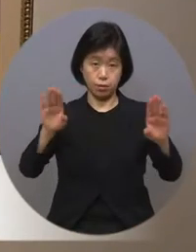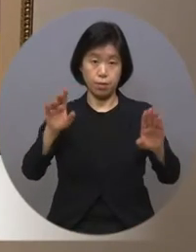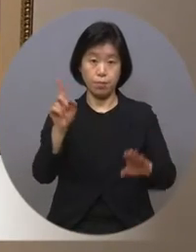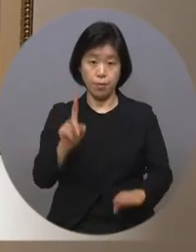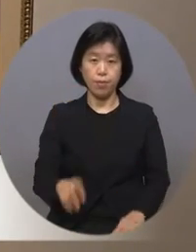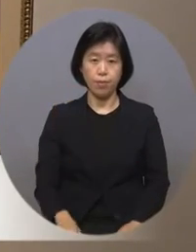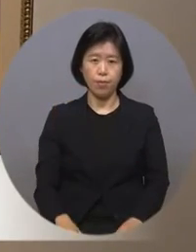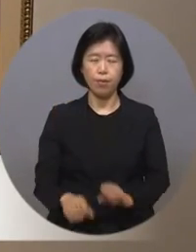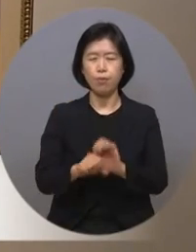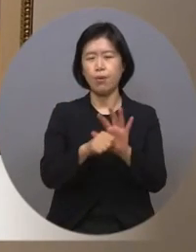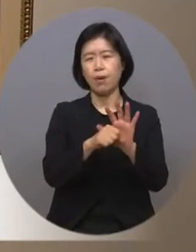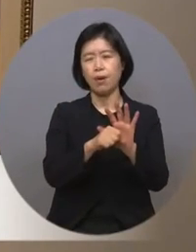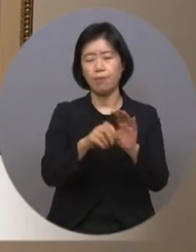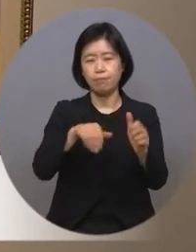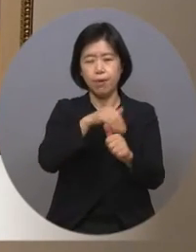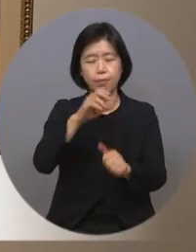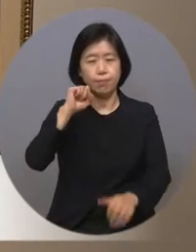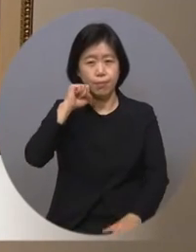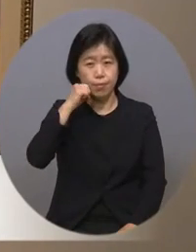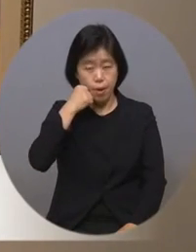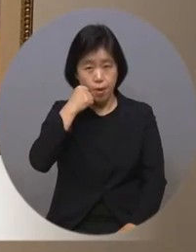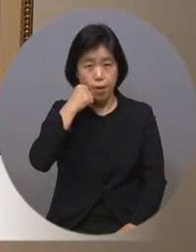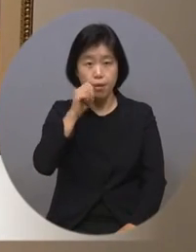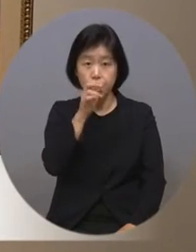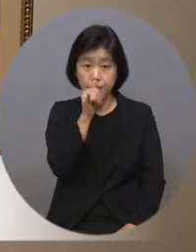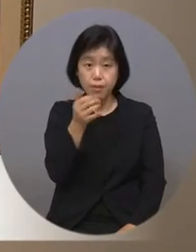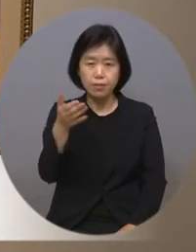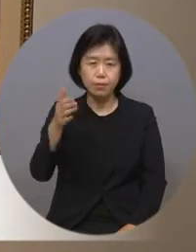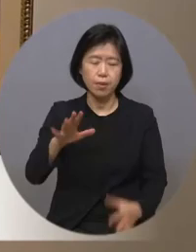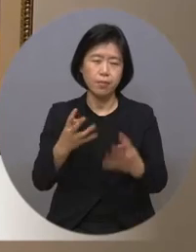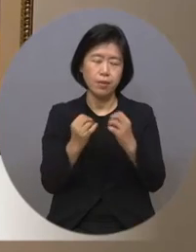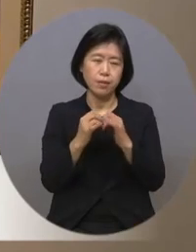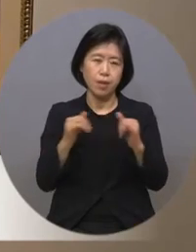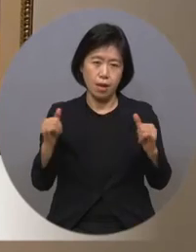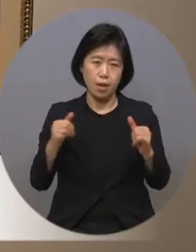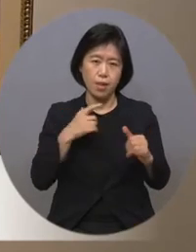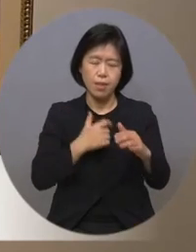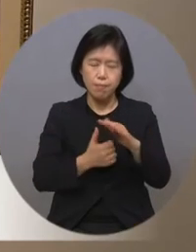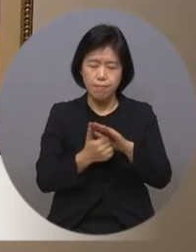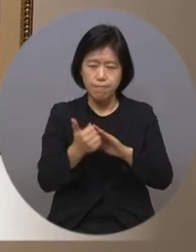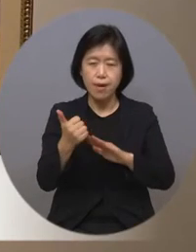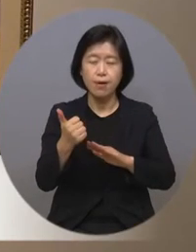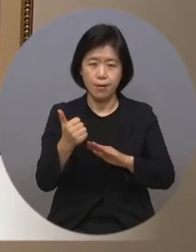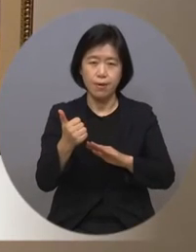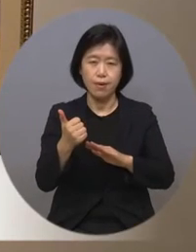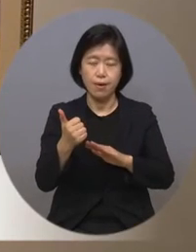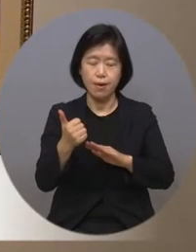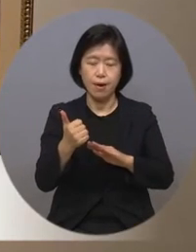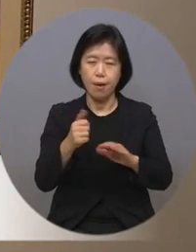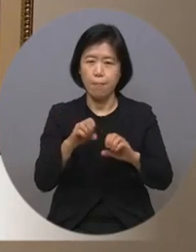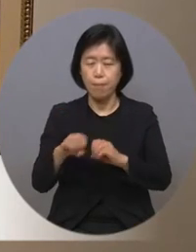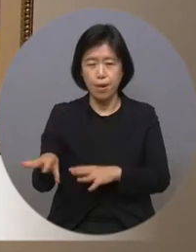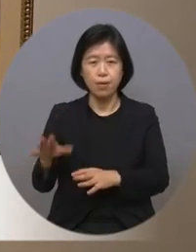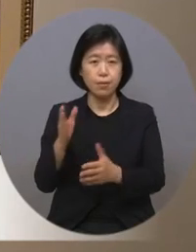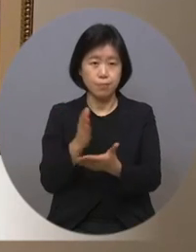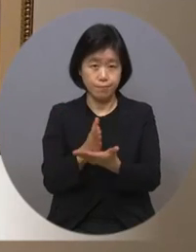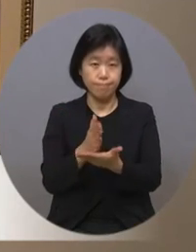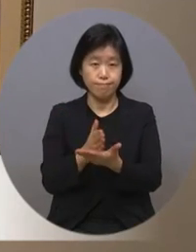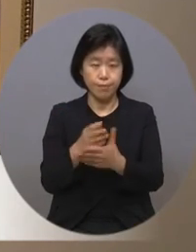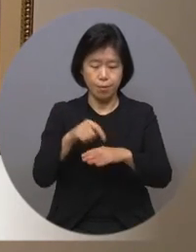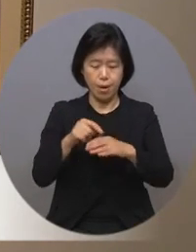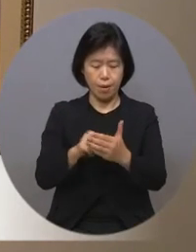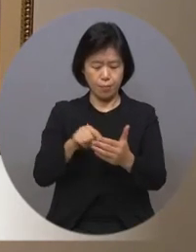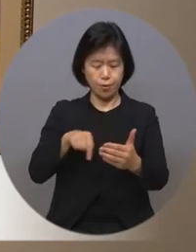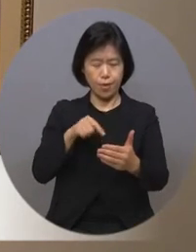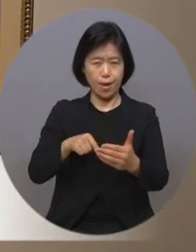코로나 팬데믹의 어려운 상황 속에서도 많은 사람들이 희망을 잃지 않고 마음 안에